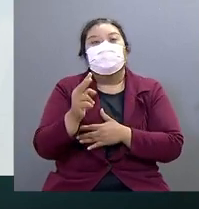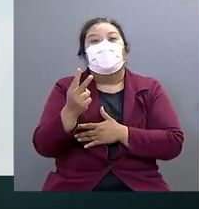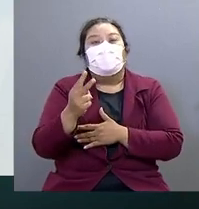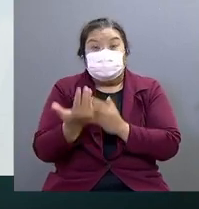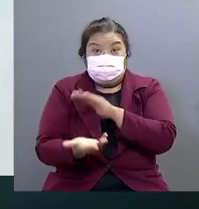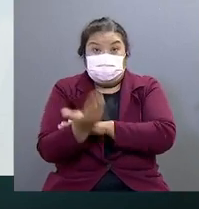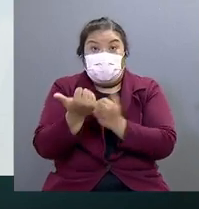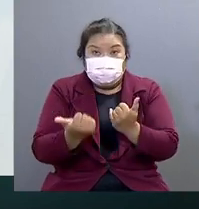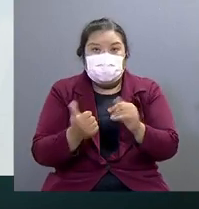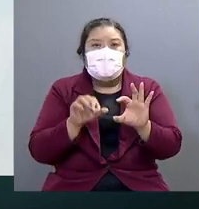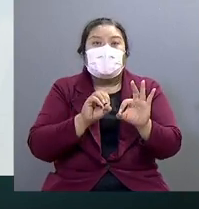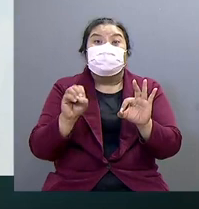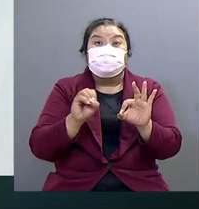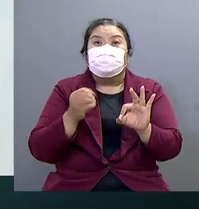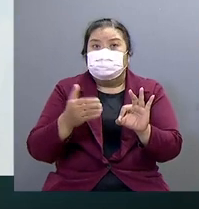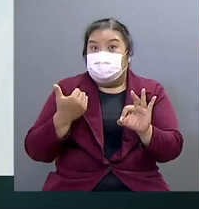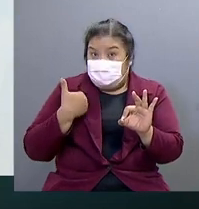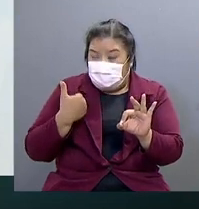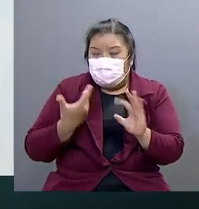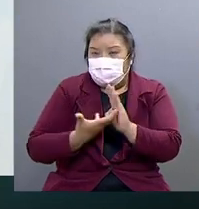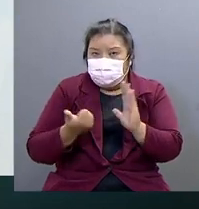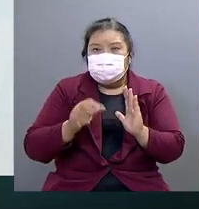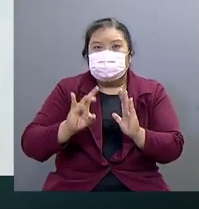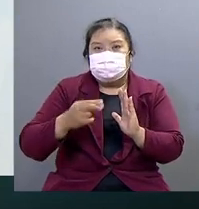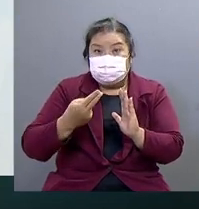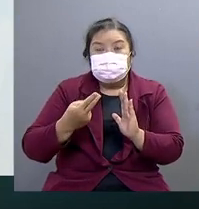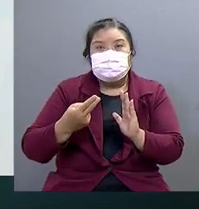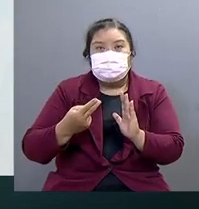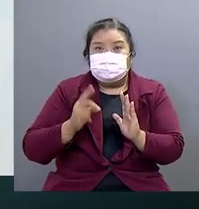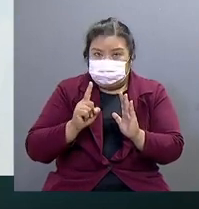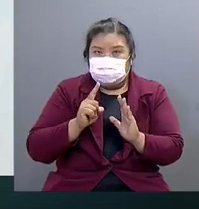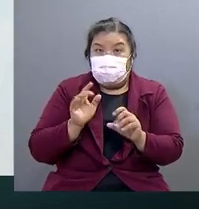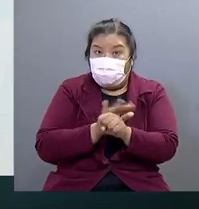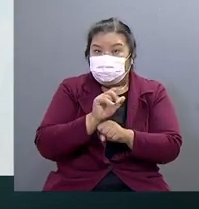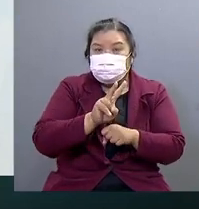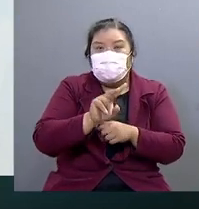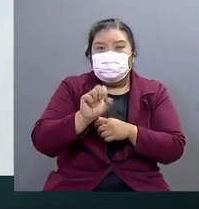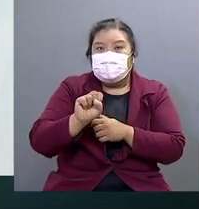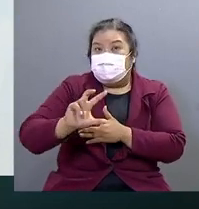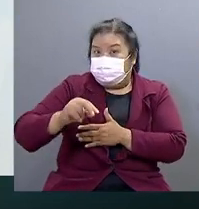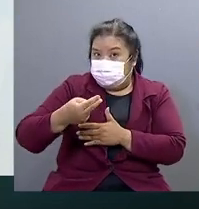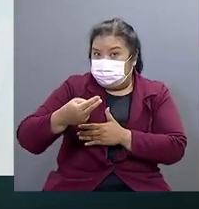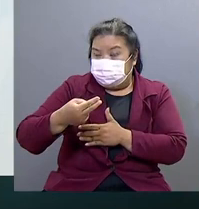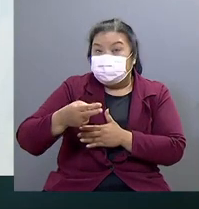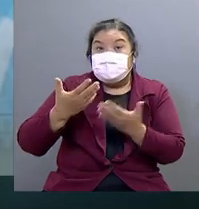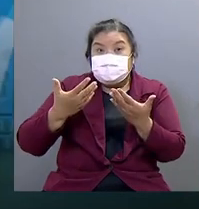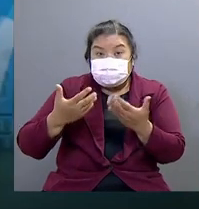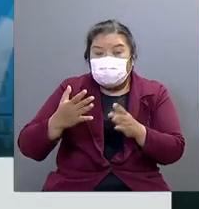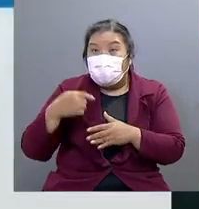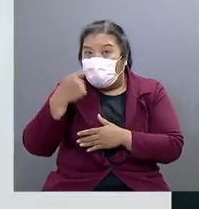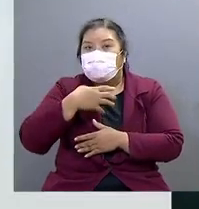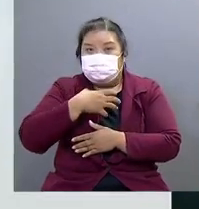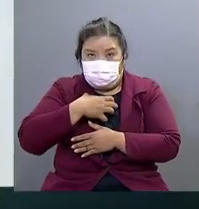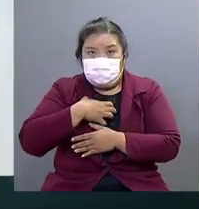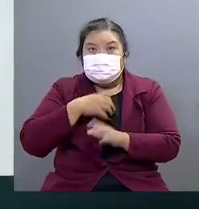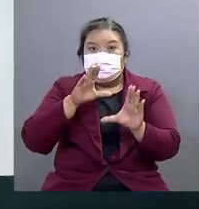ามียอดใช้สิทธิ์คงเหลือประมาณ 70,000 สิทธิ์จากทั้งหมด 230,000 สิทธิ์ค่ะคนที่จะลงทะเบียนรายใหม่ต้องไม่